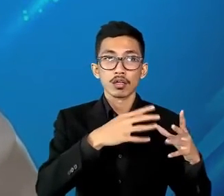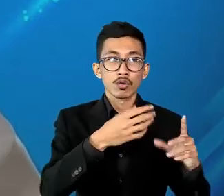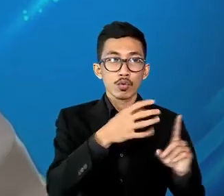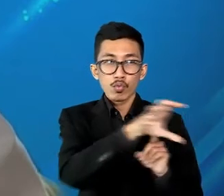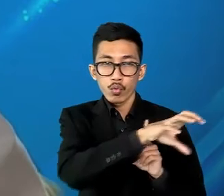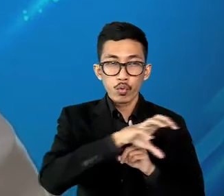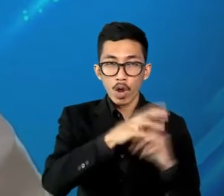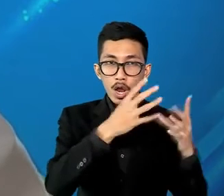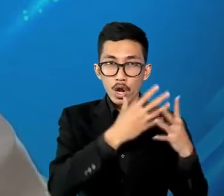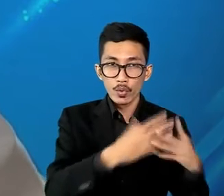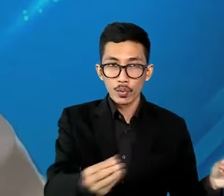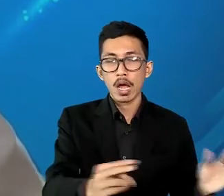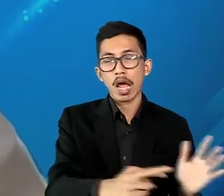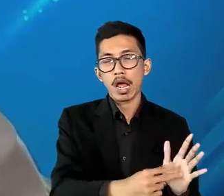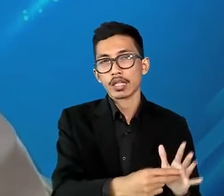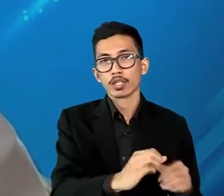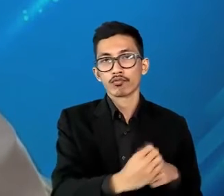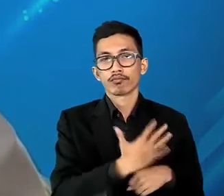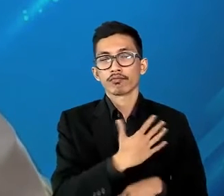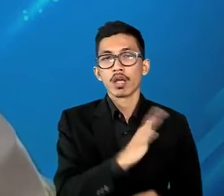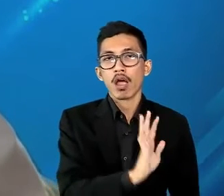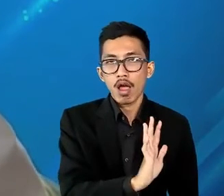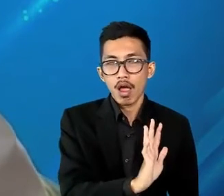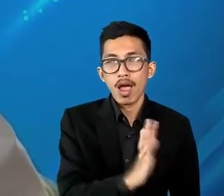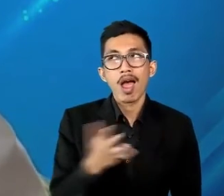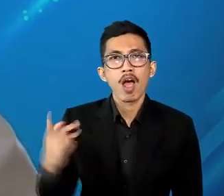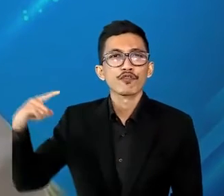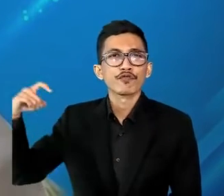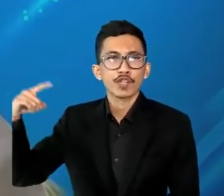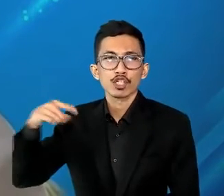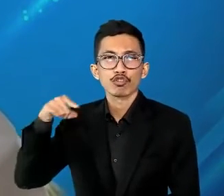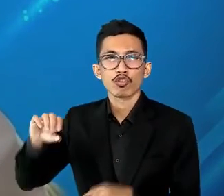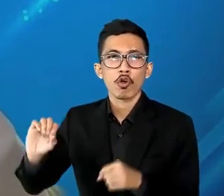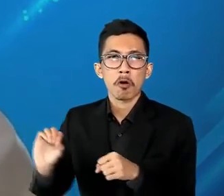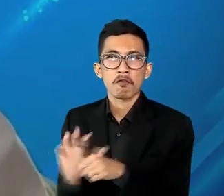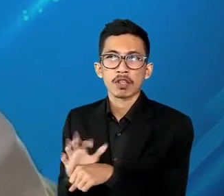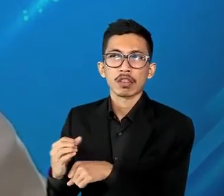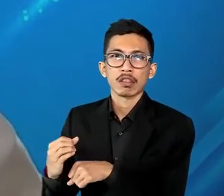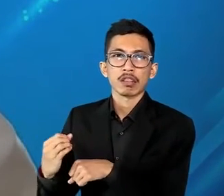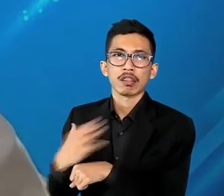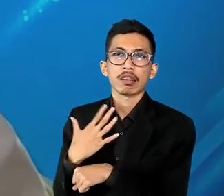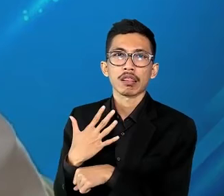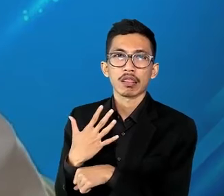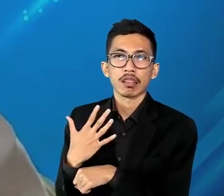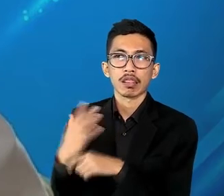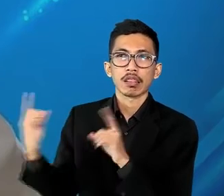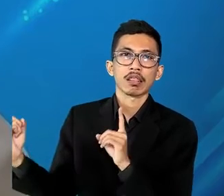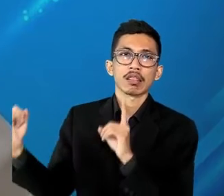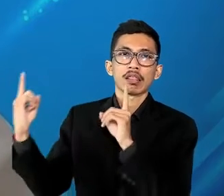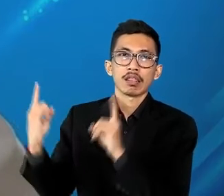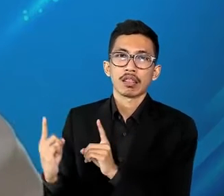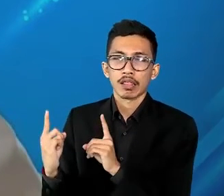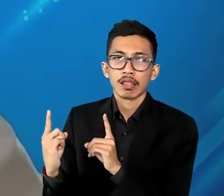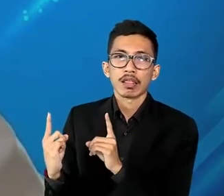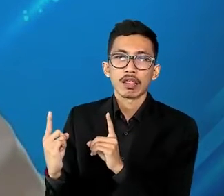maka dia akan hilang penularannya. Sedangkan pada SARS-CoV-2 ini, medianya adalah head-to-head